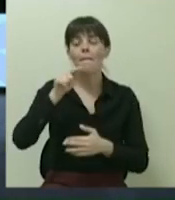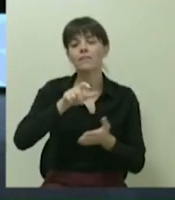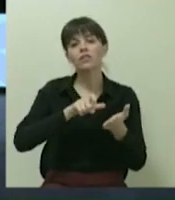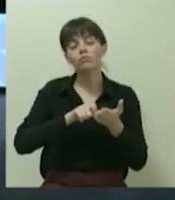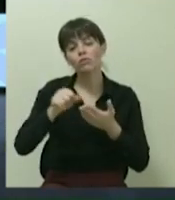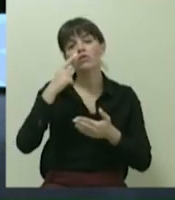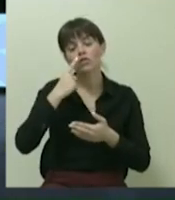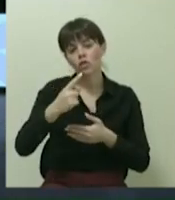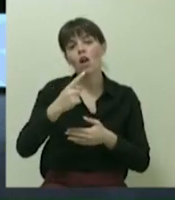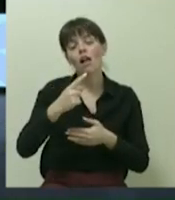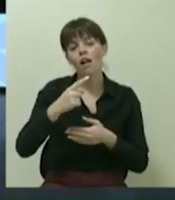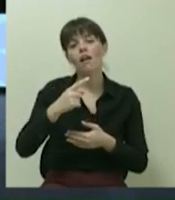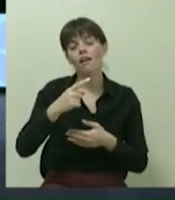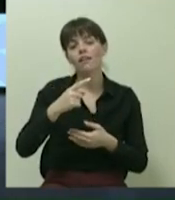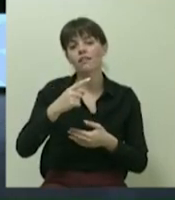Bütün sektörler bundan